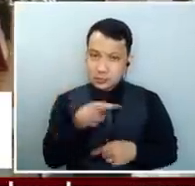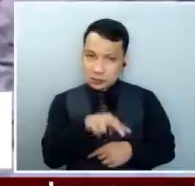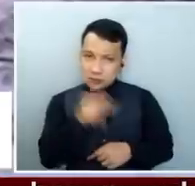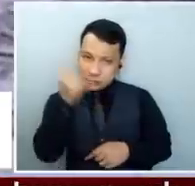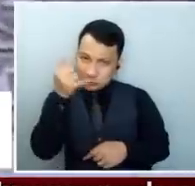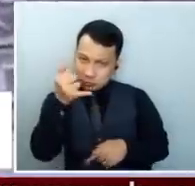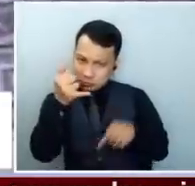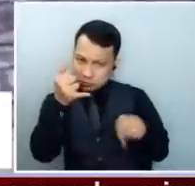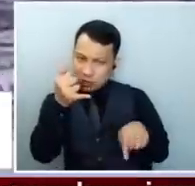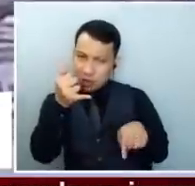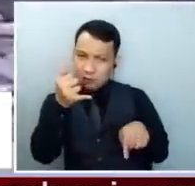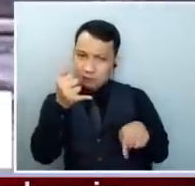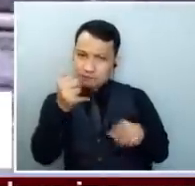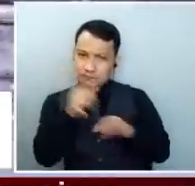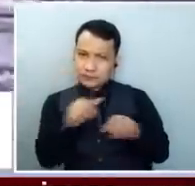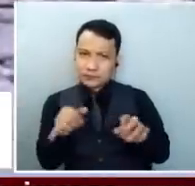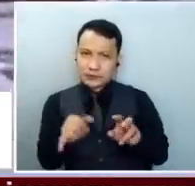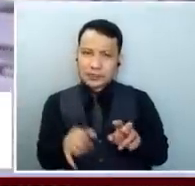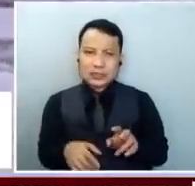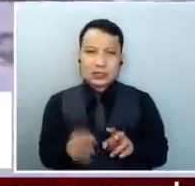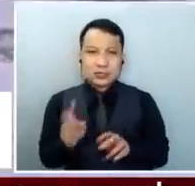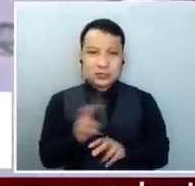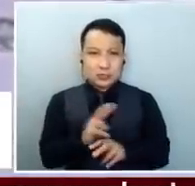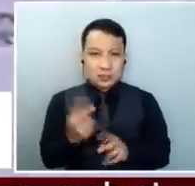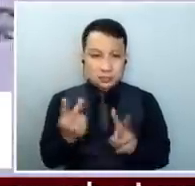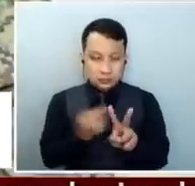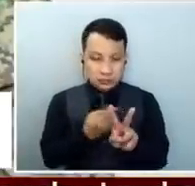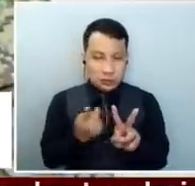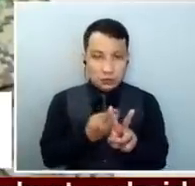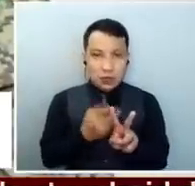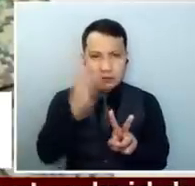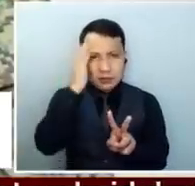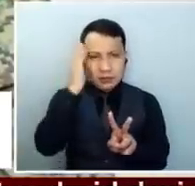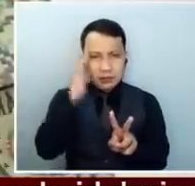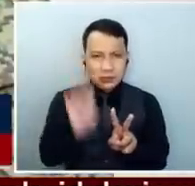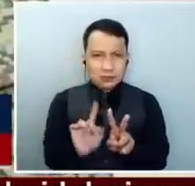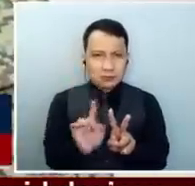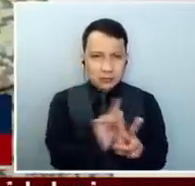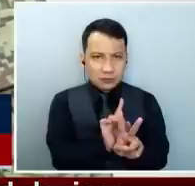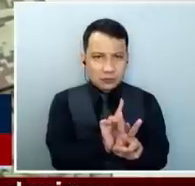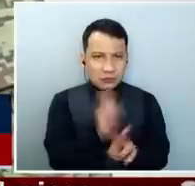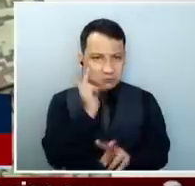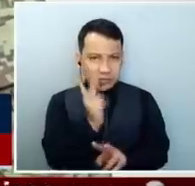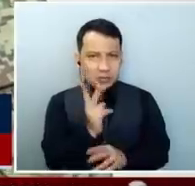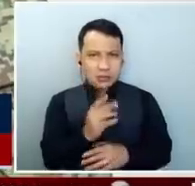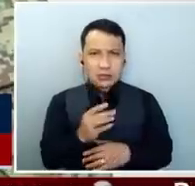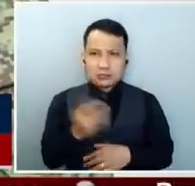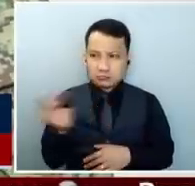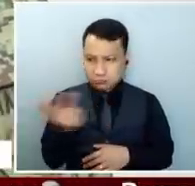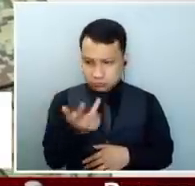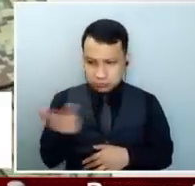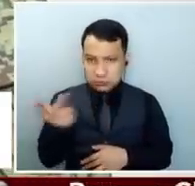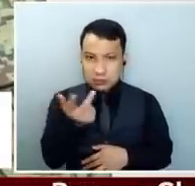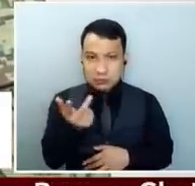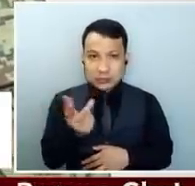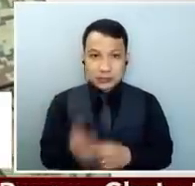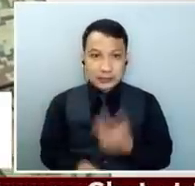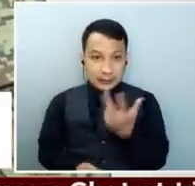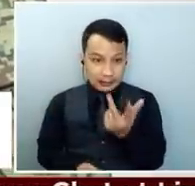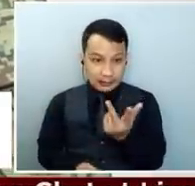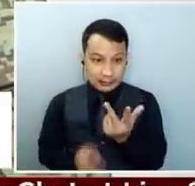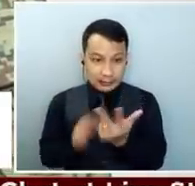CCTV, magkakakilala ang biktima at dalawang lalaki. Obviously, ang nakita natin niya, magkakakilala silang tatlo. Diba?